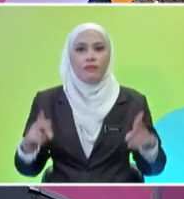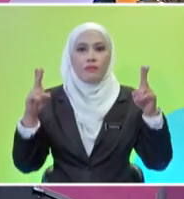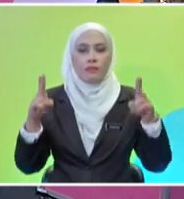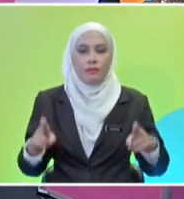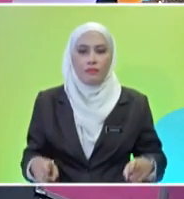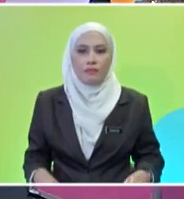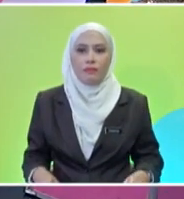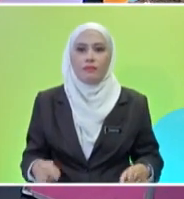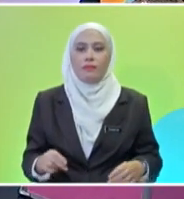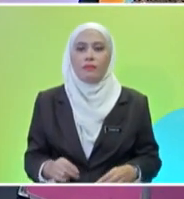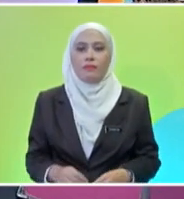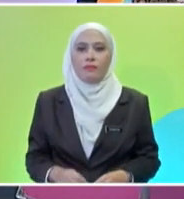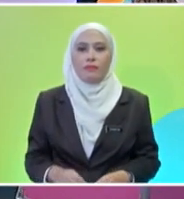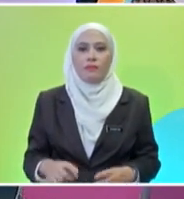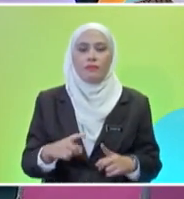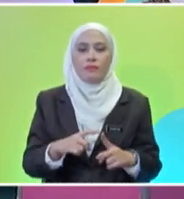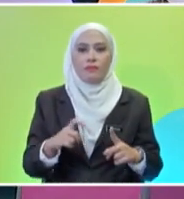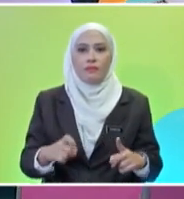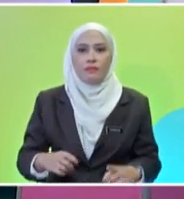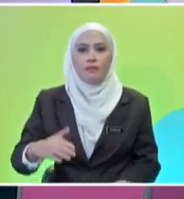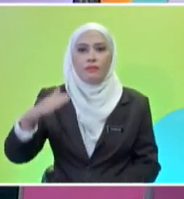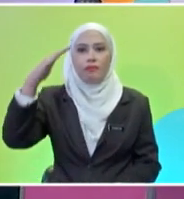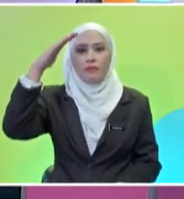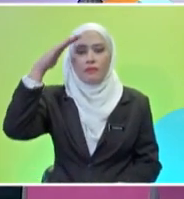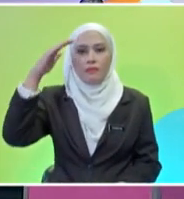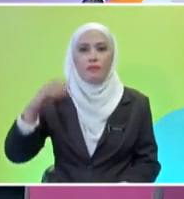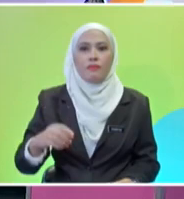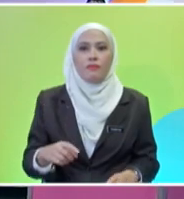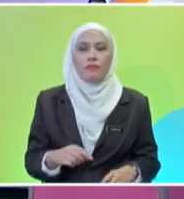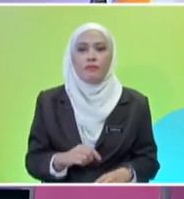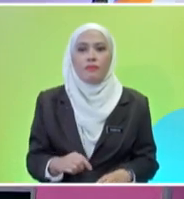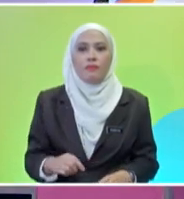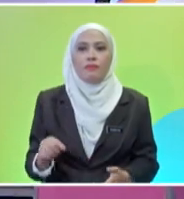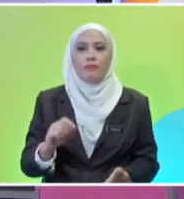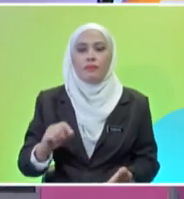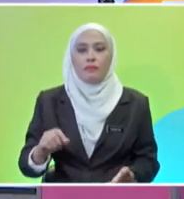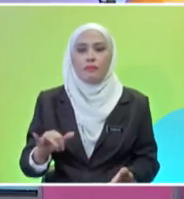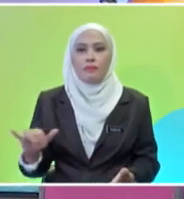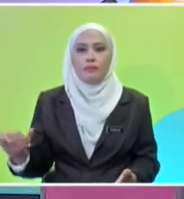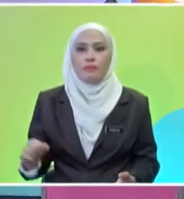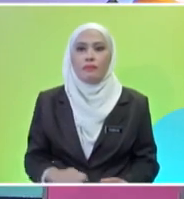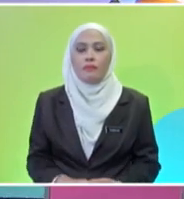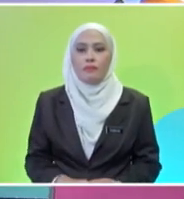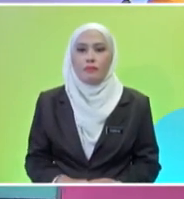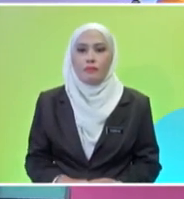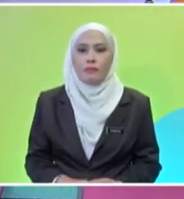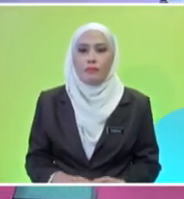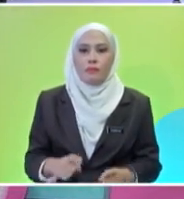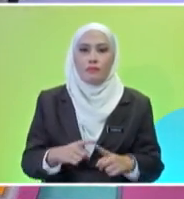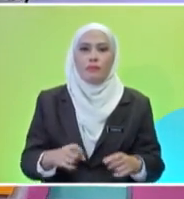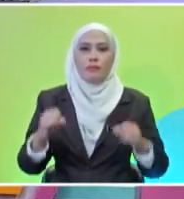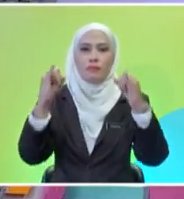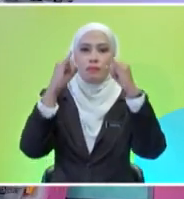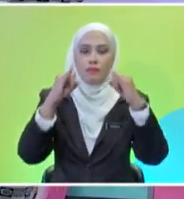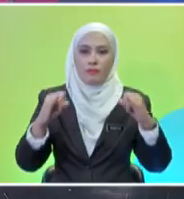perak dakwah penanya mulek daripada kiriman suara dari istana